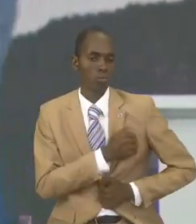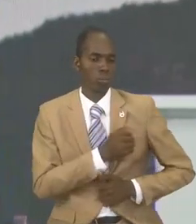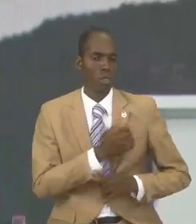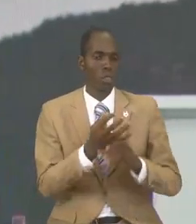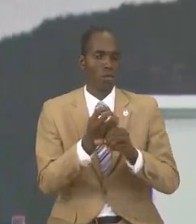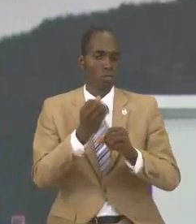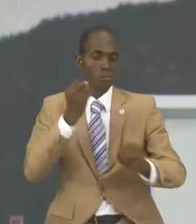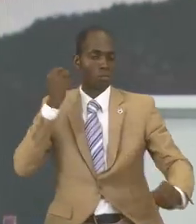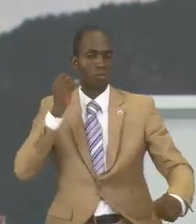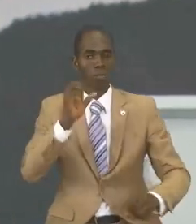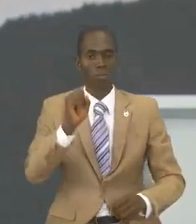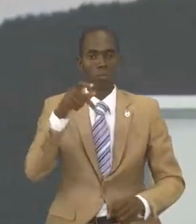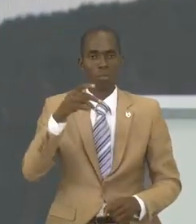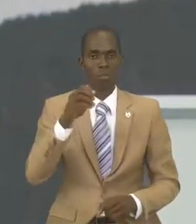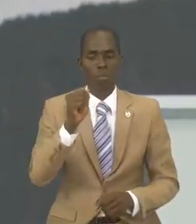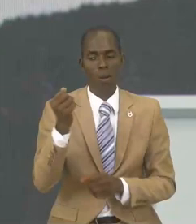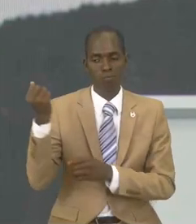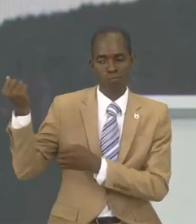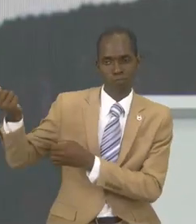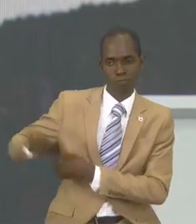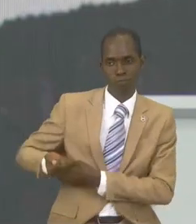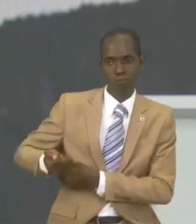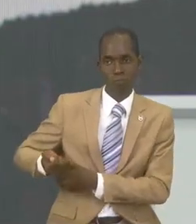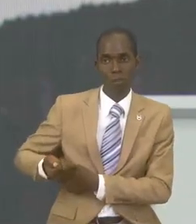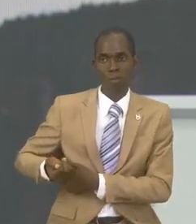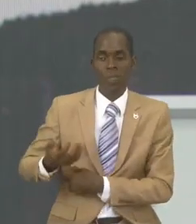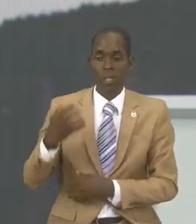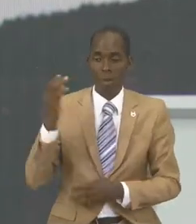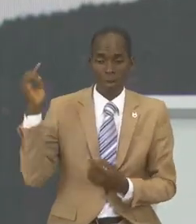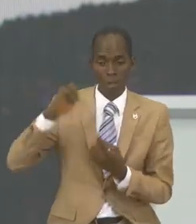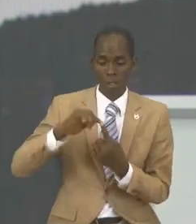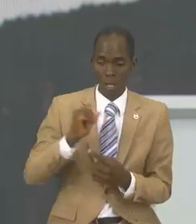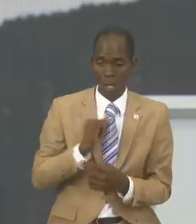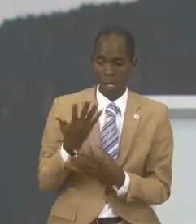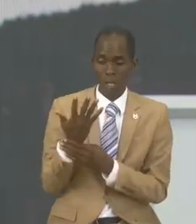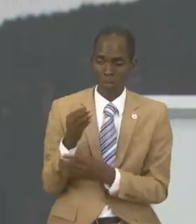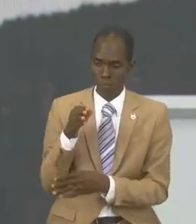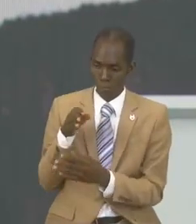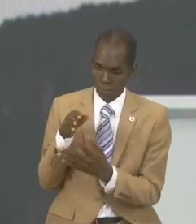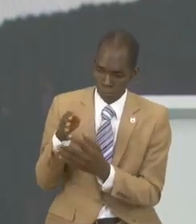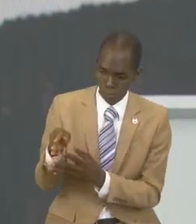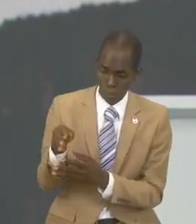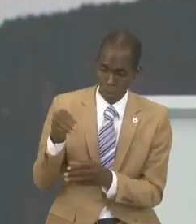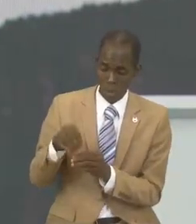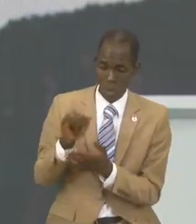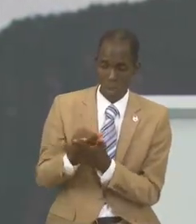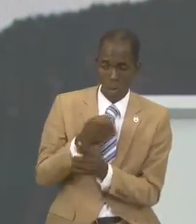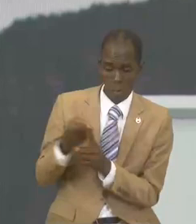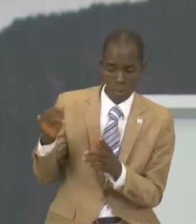l'a percé avec la lance à son côté. Je dois mettre mon doigt dans cette plaie